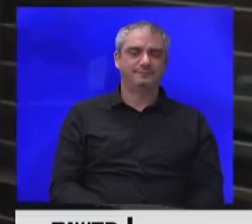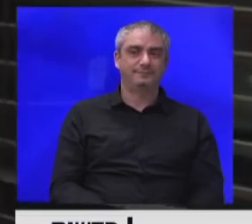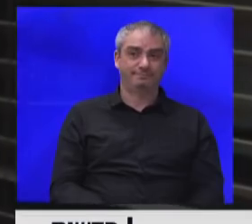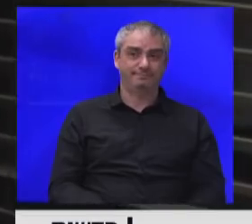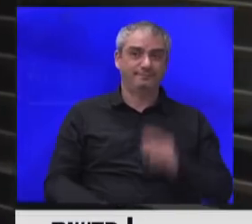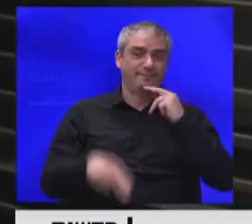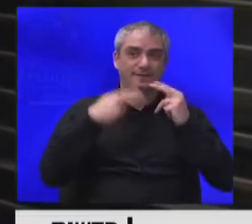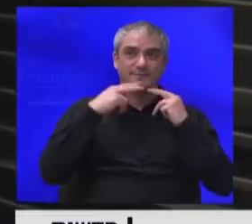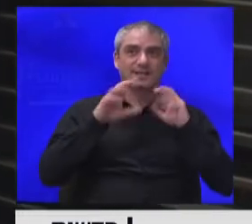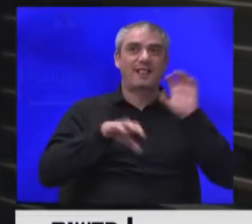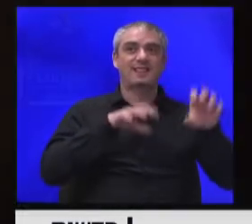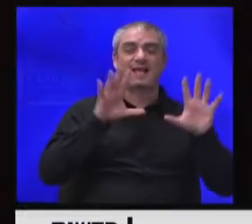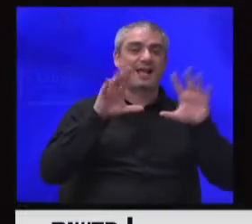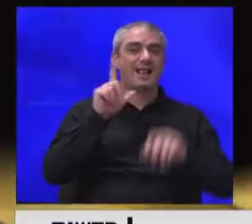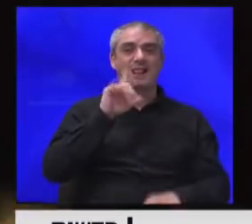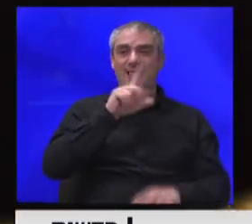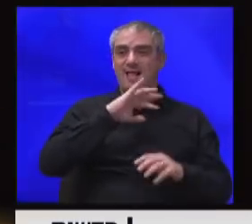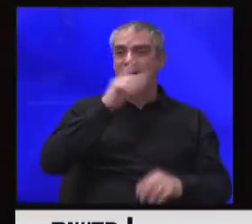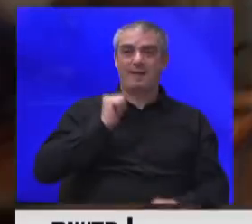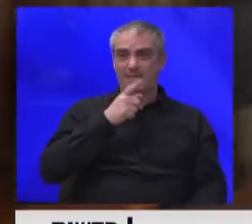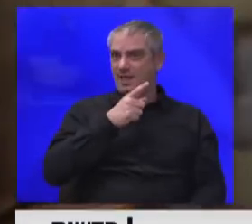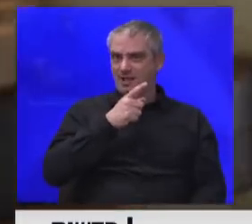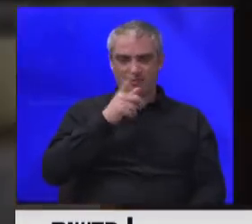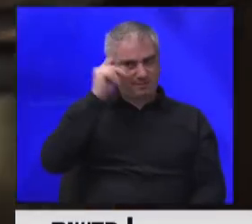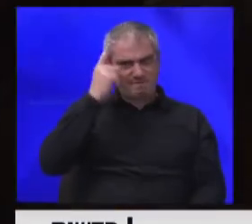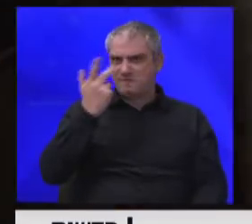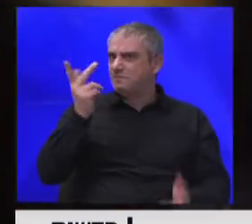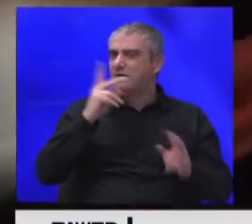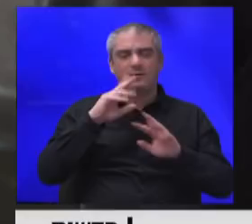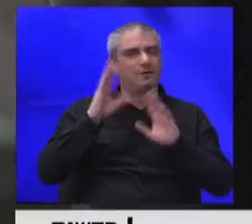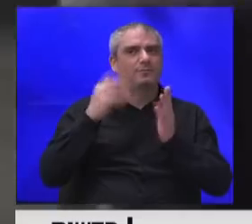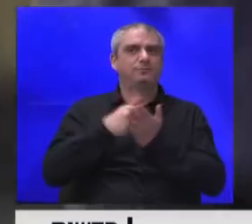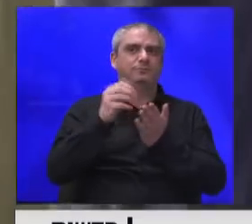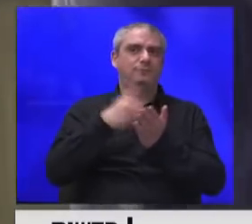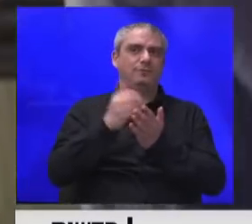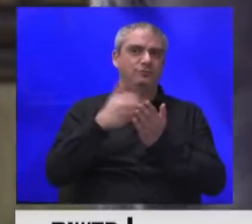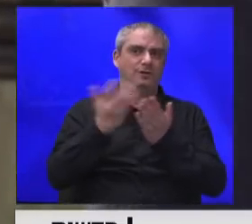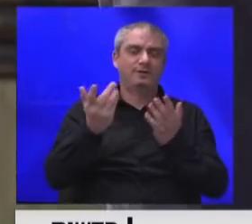במסעדת טייגר לילי ברמת החייל, העולם מעולם לא הפסיק ללכת.